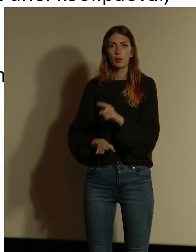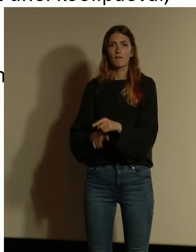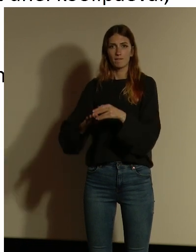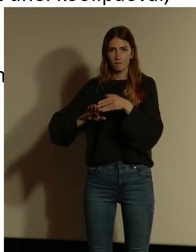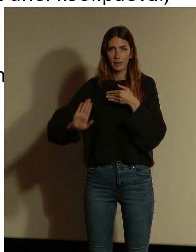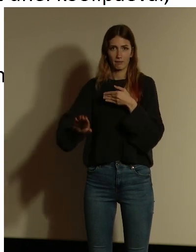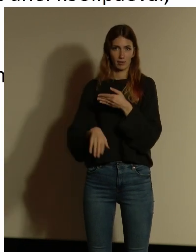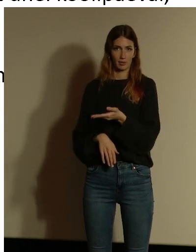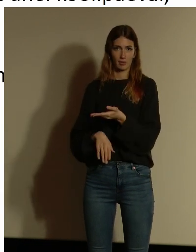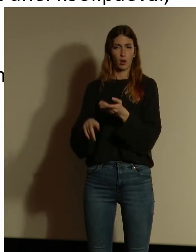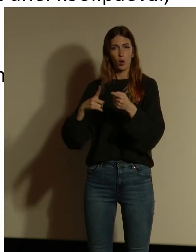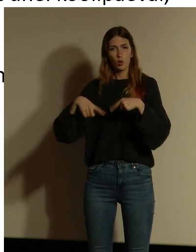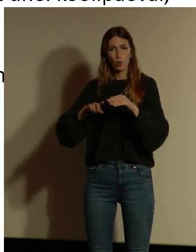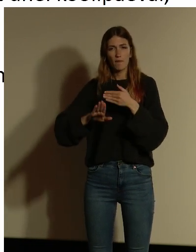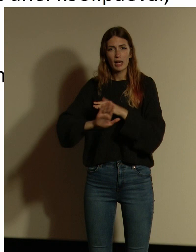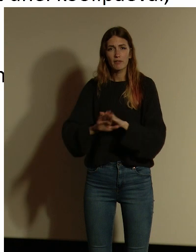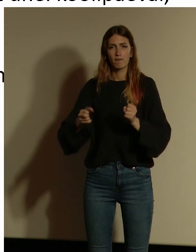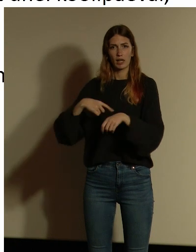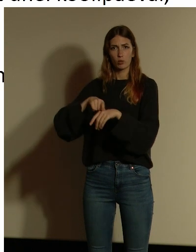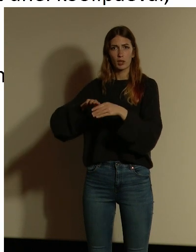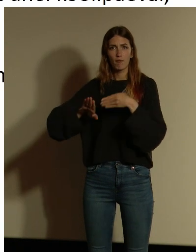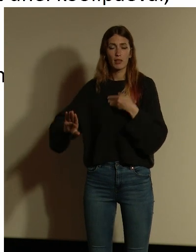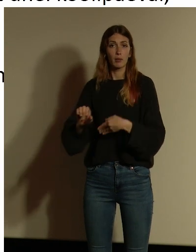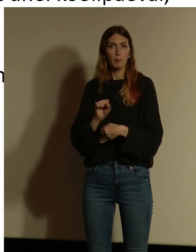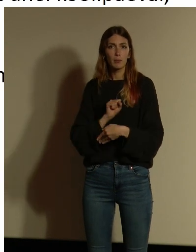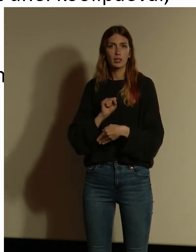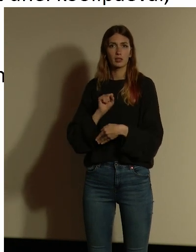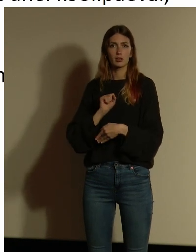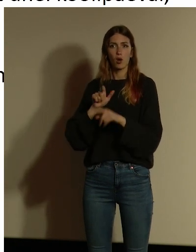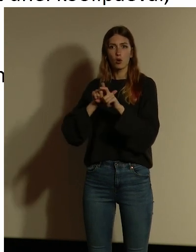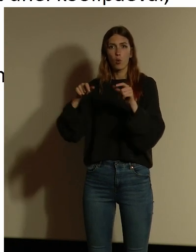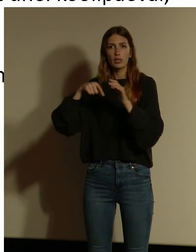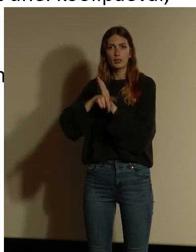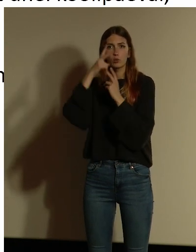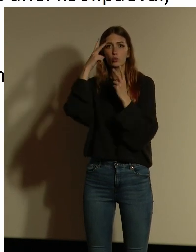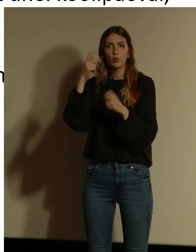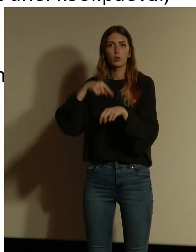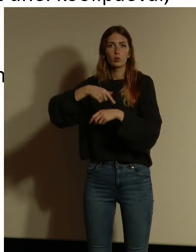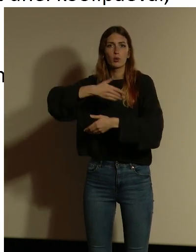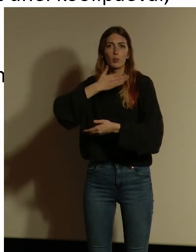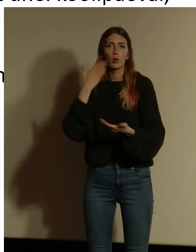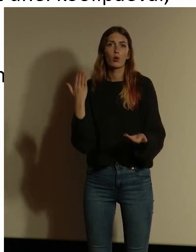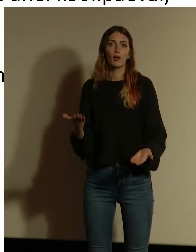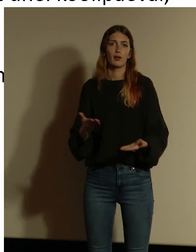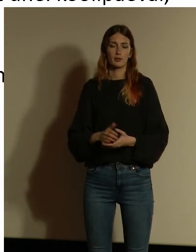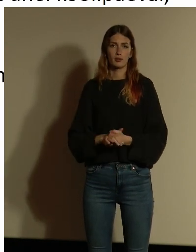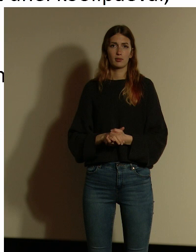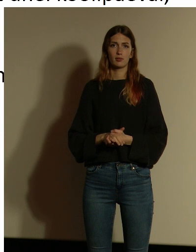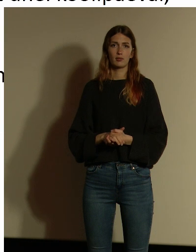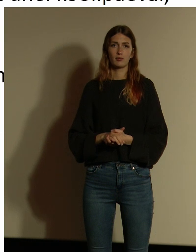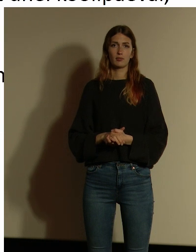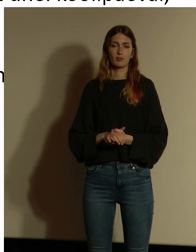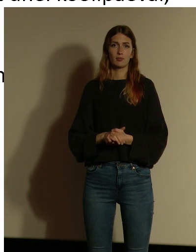väldivad kas mingeid ruume või mingeid tunde, sest nad ei tunne ennast koolis turvaliselt ja